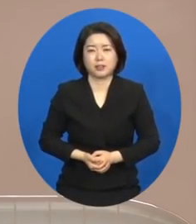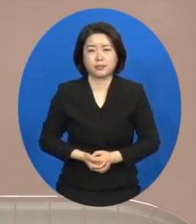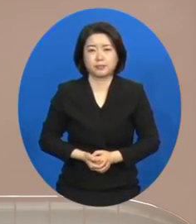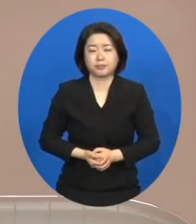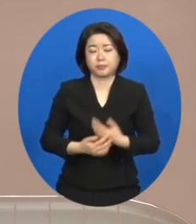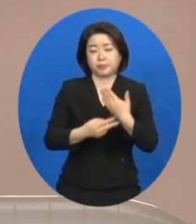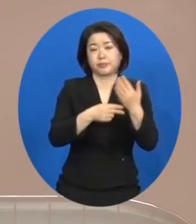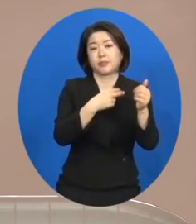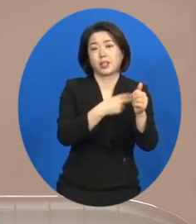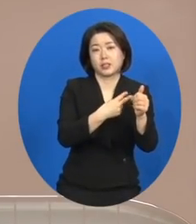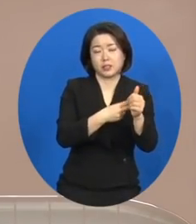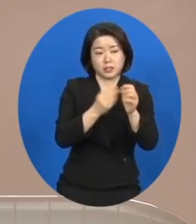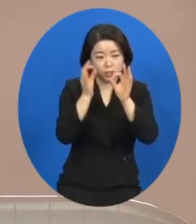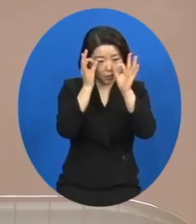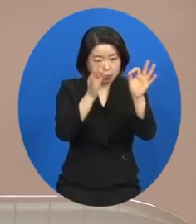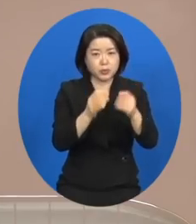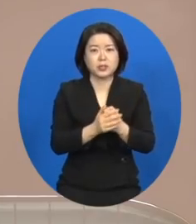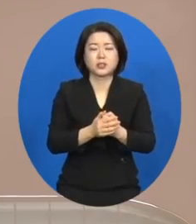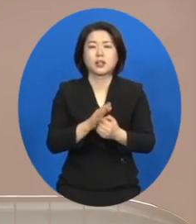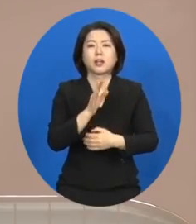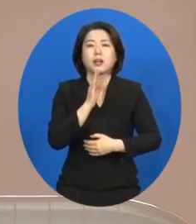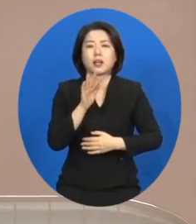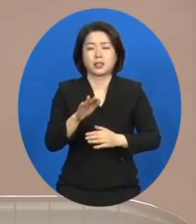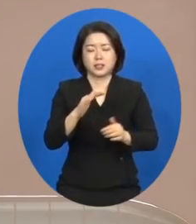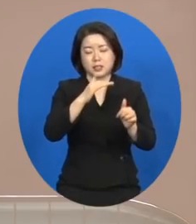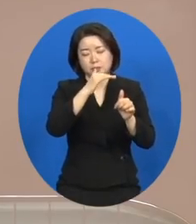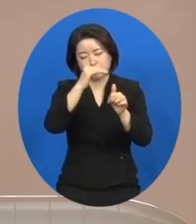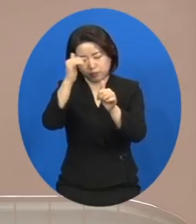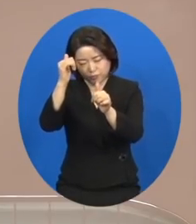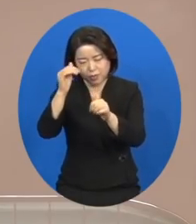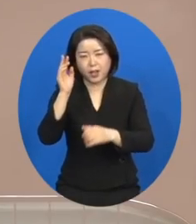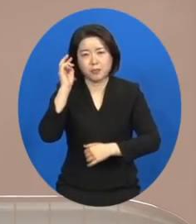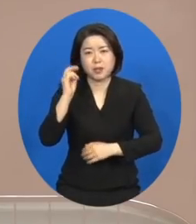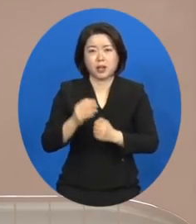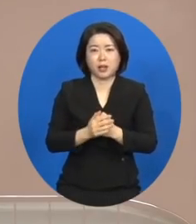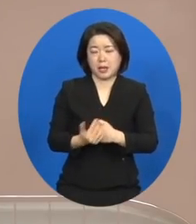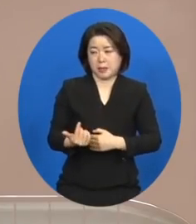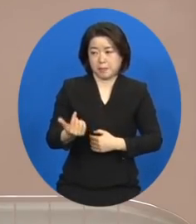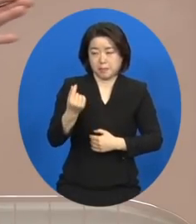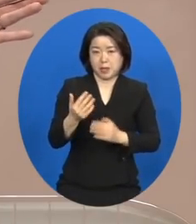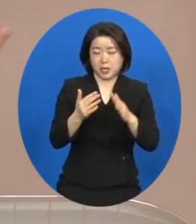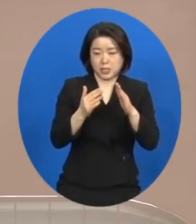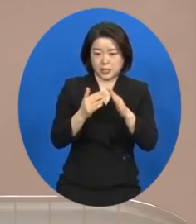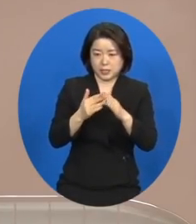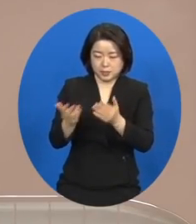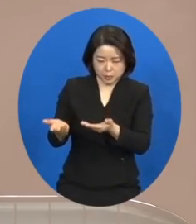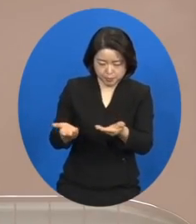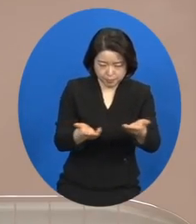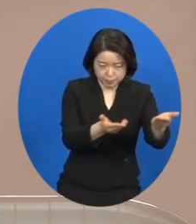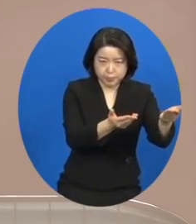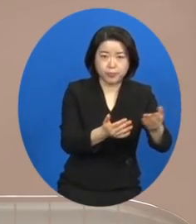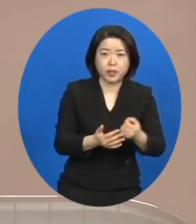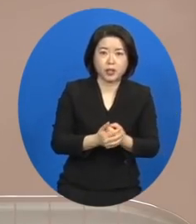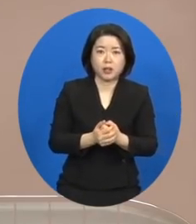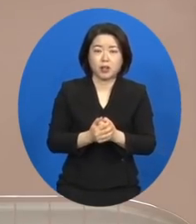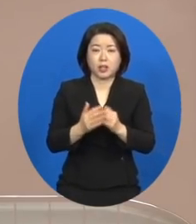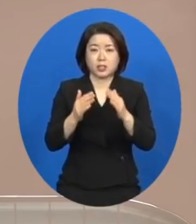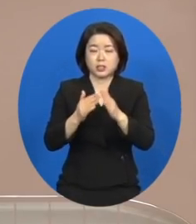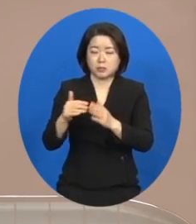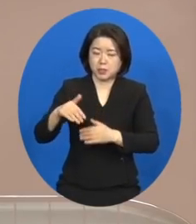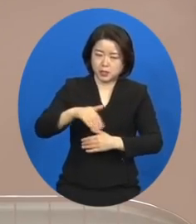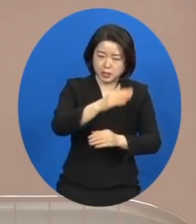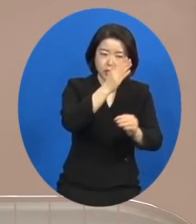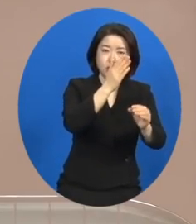의사가 딱 보더니 정말 이제는 부르심을 받겠구나. 그러니까 빨리 이제 집으로 모셔다 드려야겠습니다 하고 이제 집으로 가던